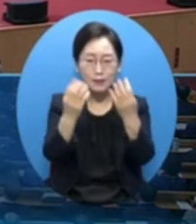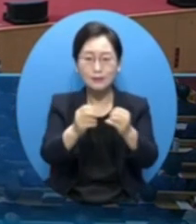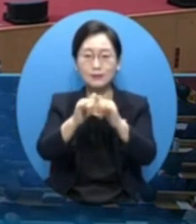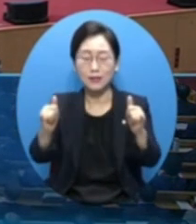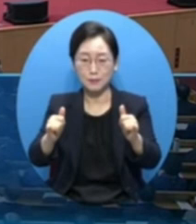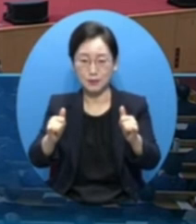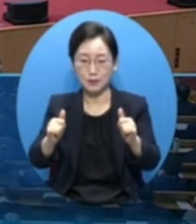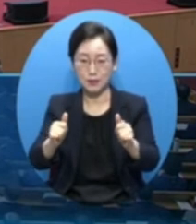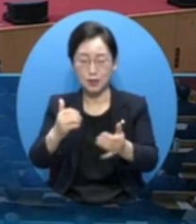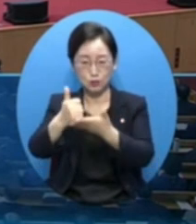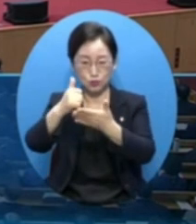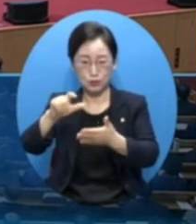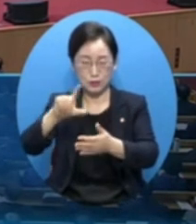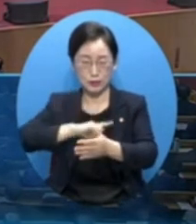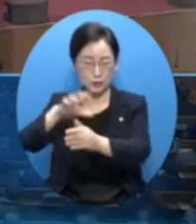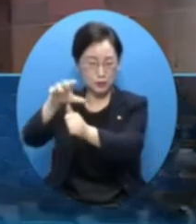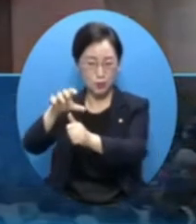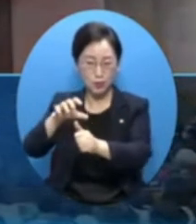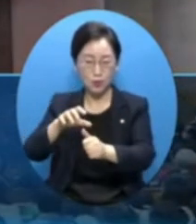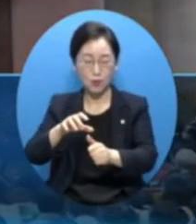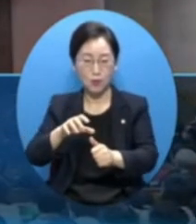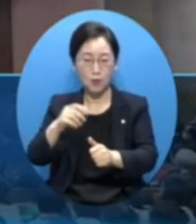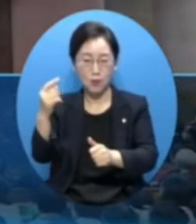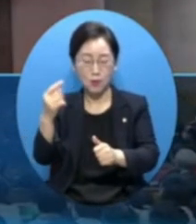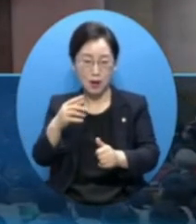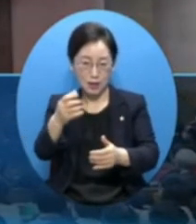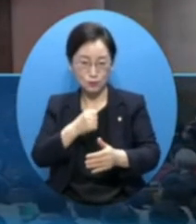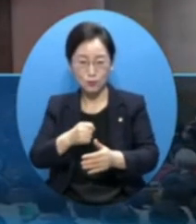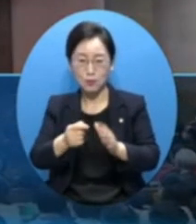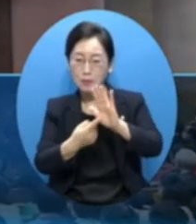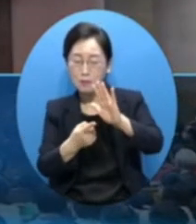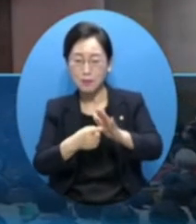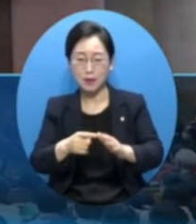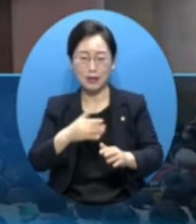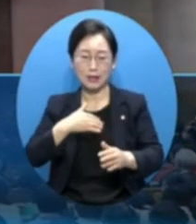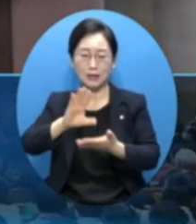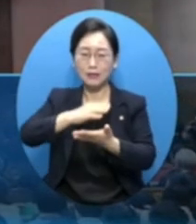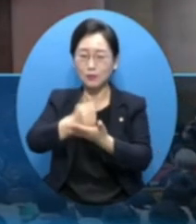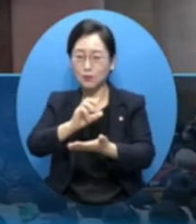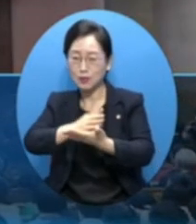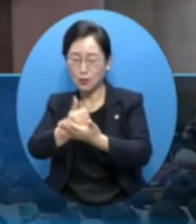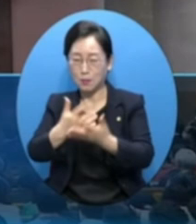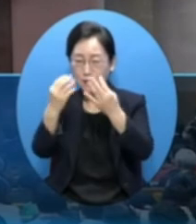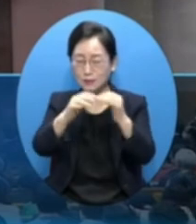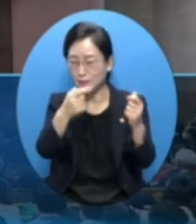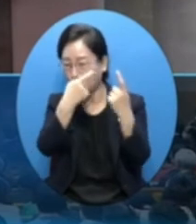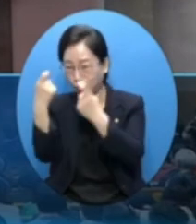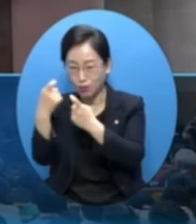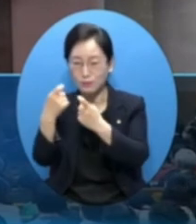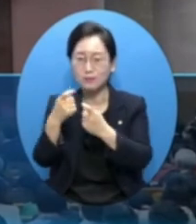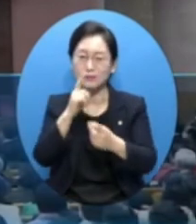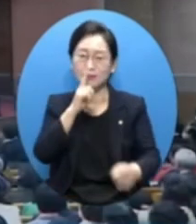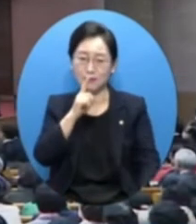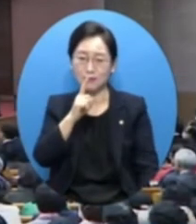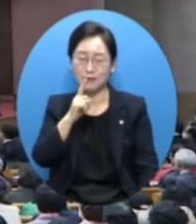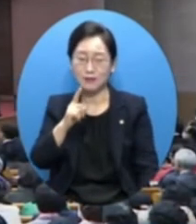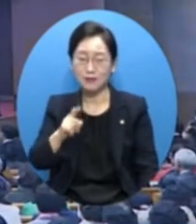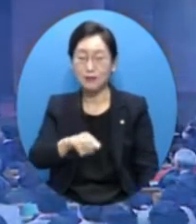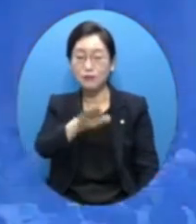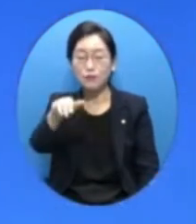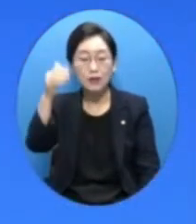내 이름으로 와서 이르되 나는 그리스도라 하여 많은 사람을 미혹하리라. 우리나라만